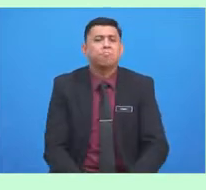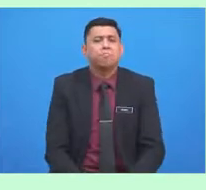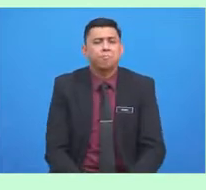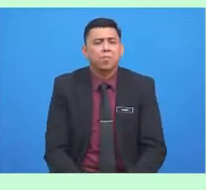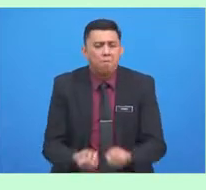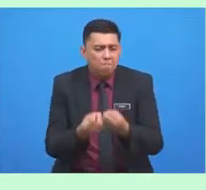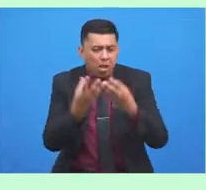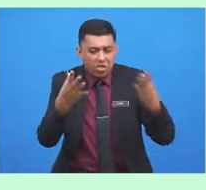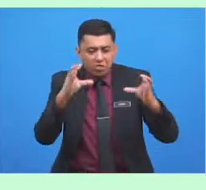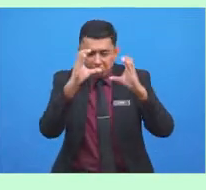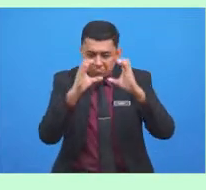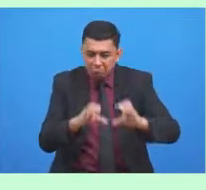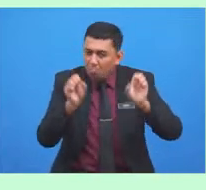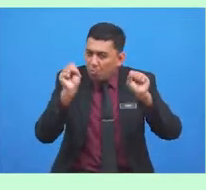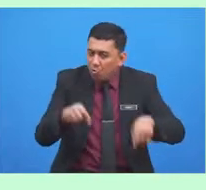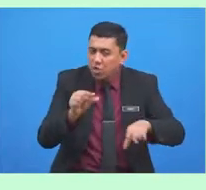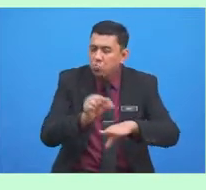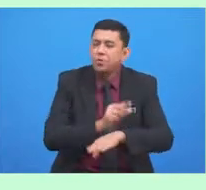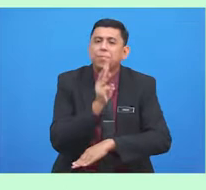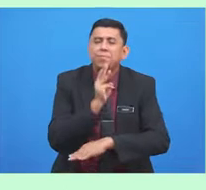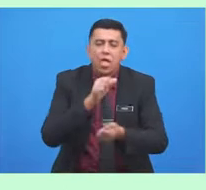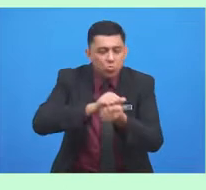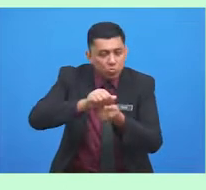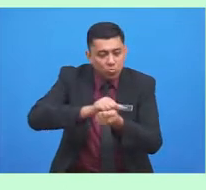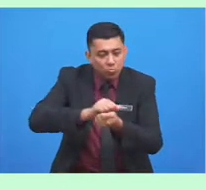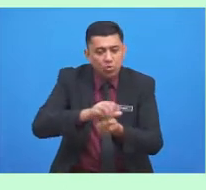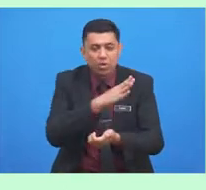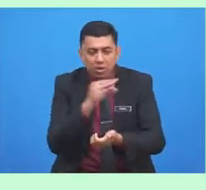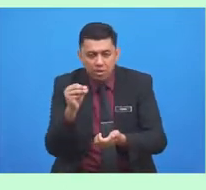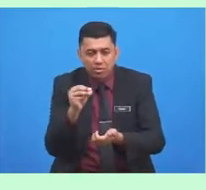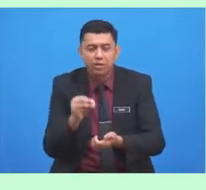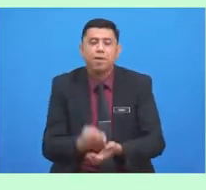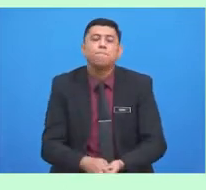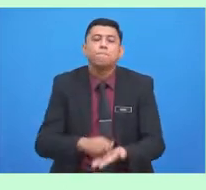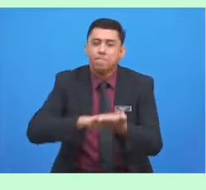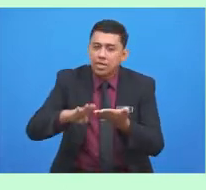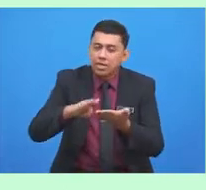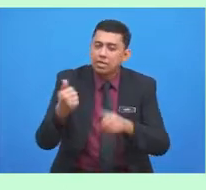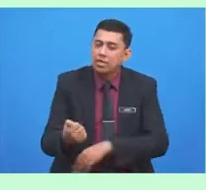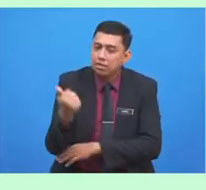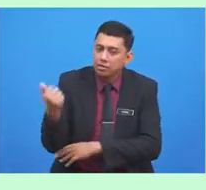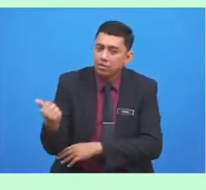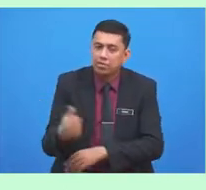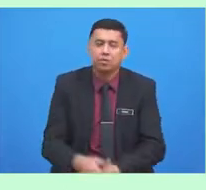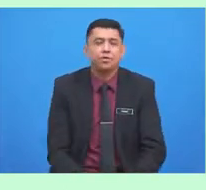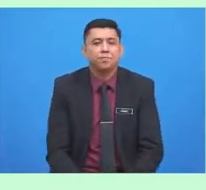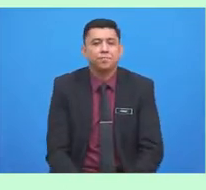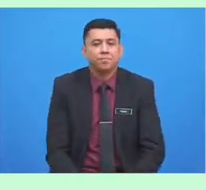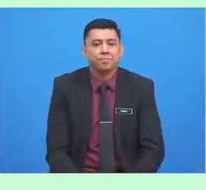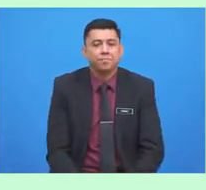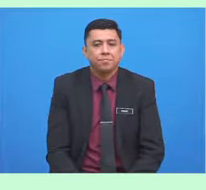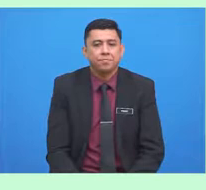dalam pelbagai cara, terutamanya pencucian dan membersihkan alat atau hasil